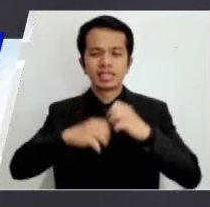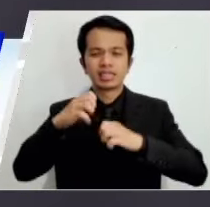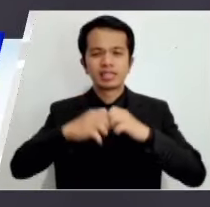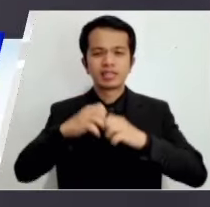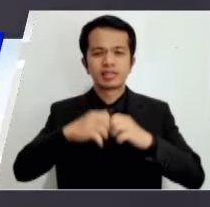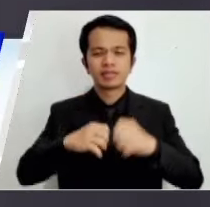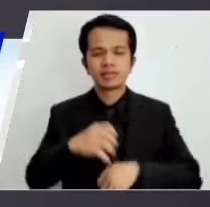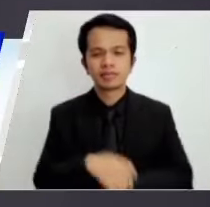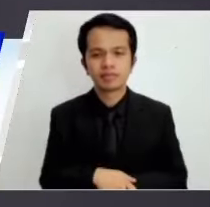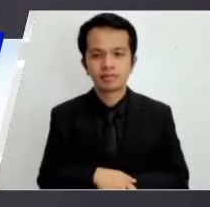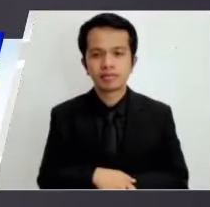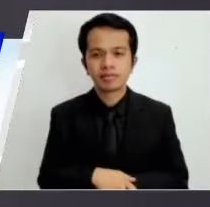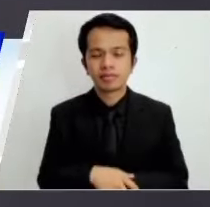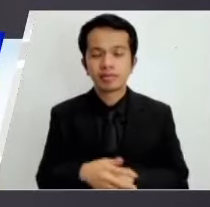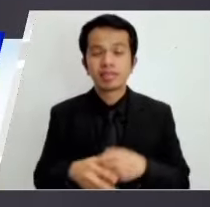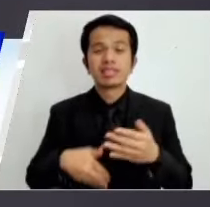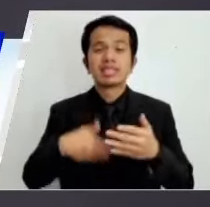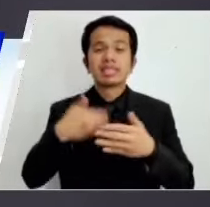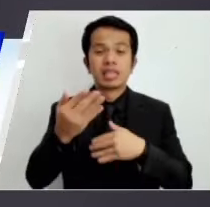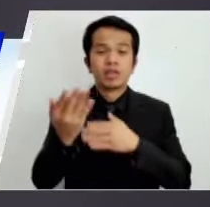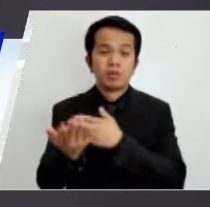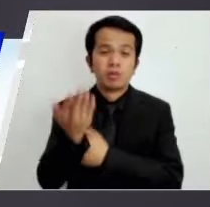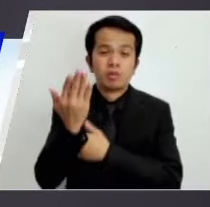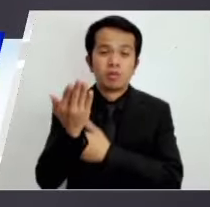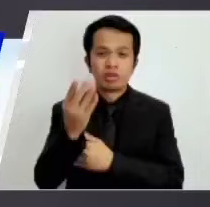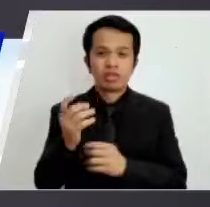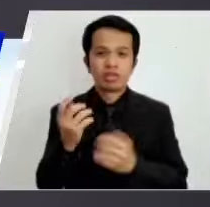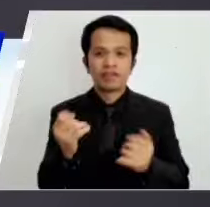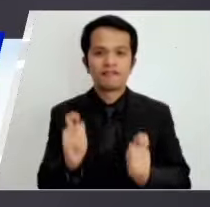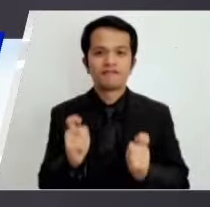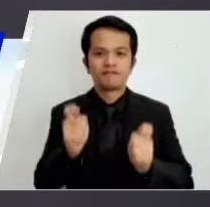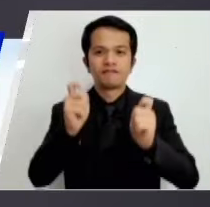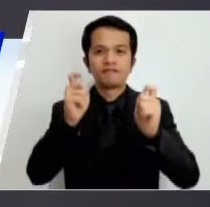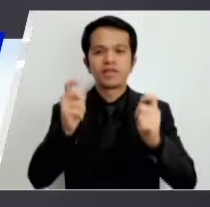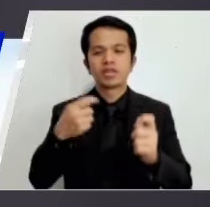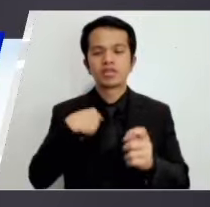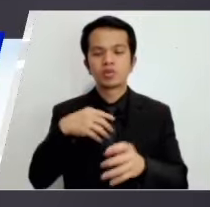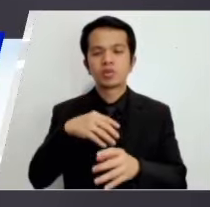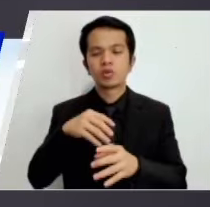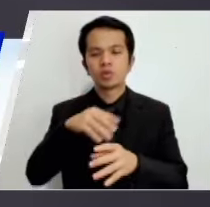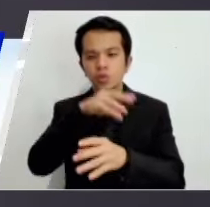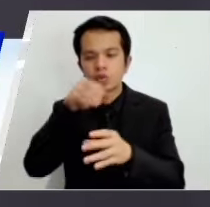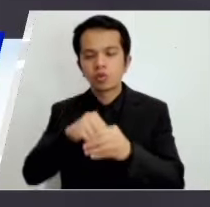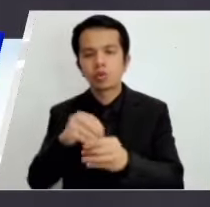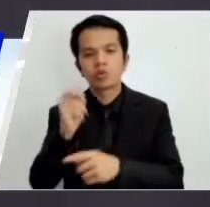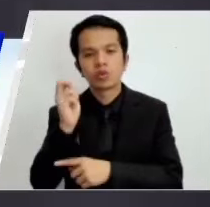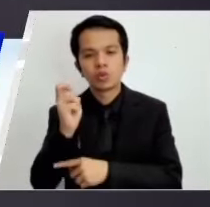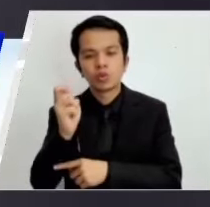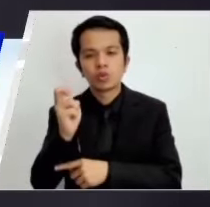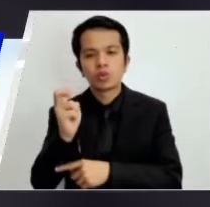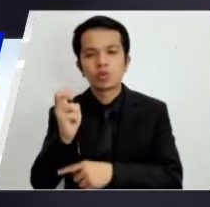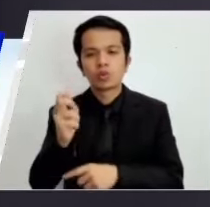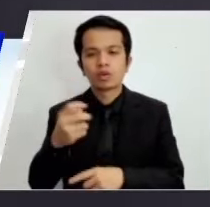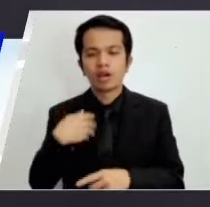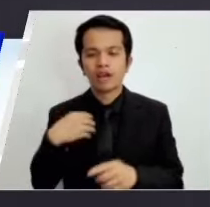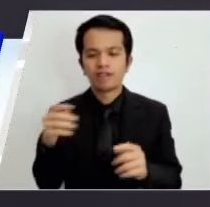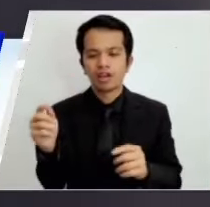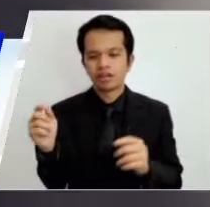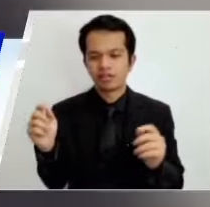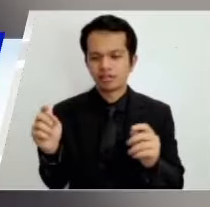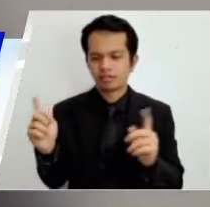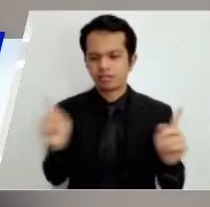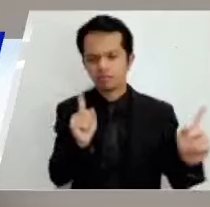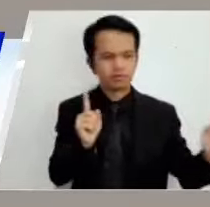Mga bandang umaga po, rush hour, papasok po ako ng train. Tapos inipit po ako ng dalawang